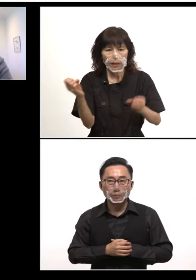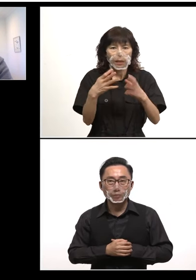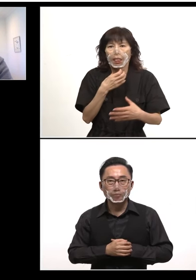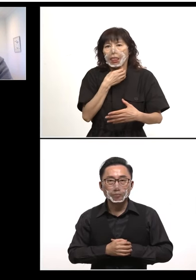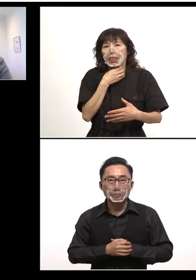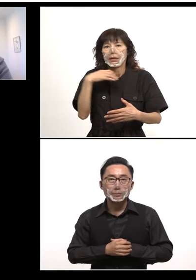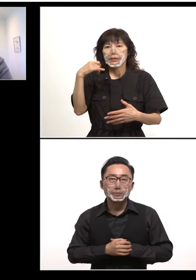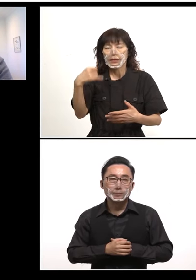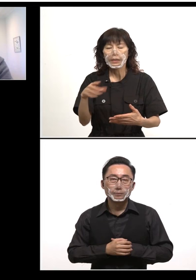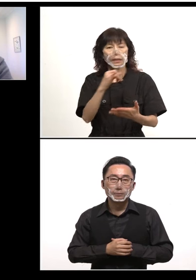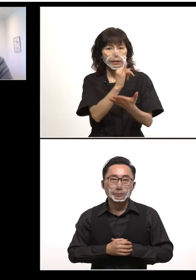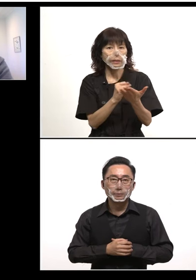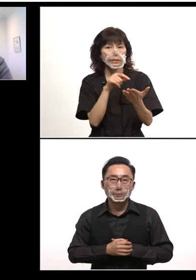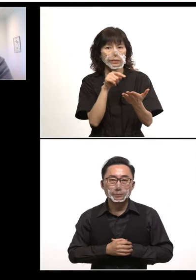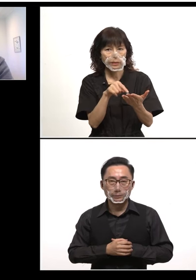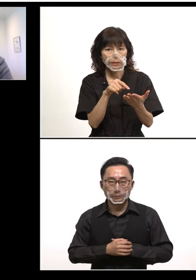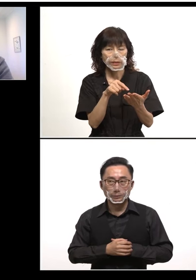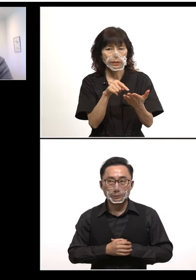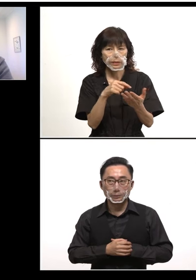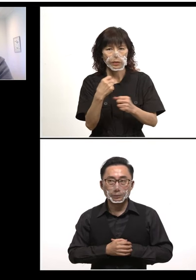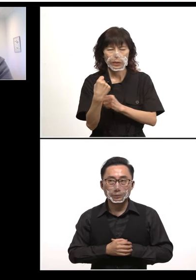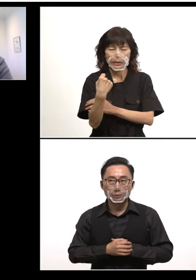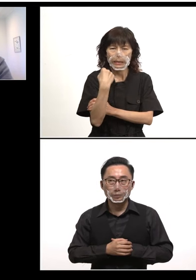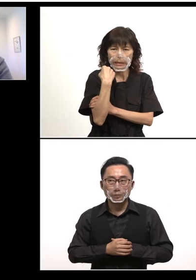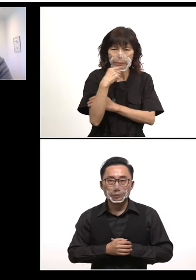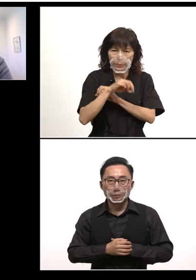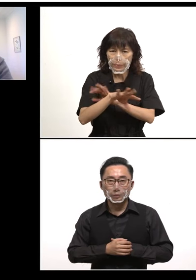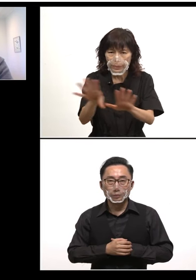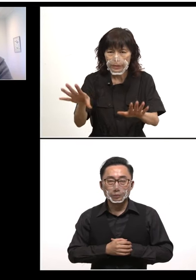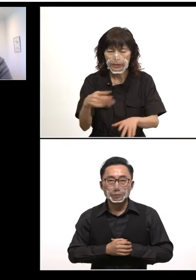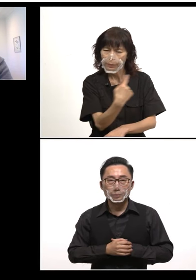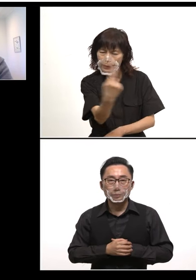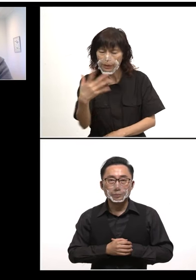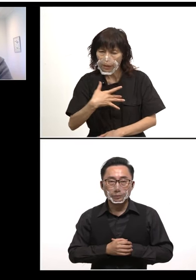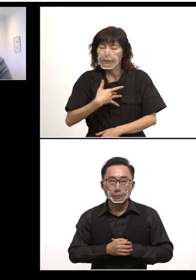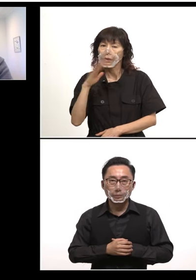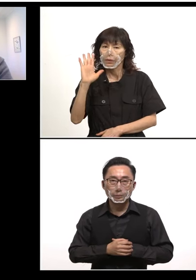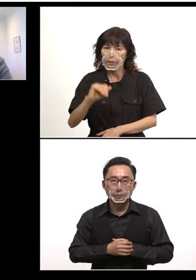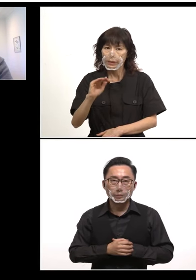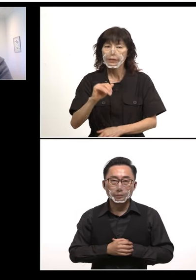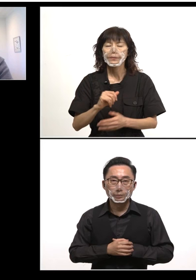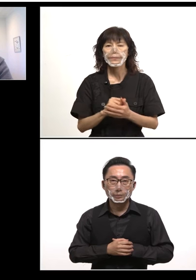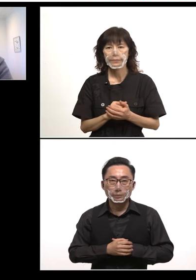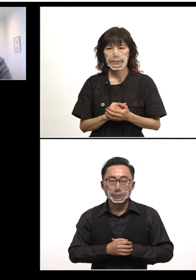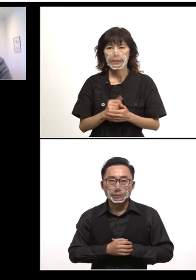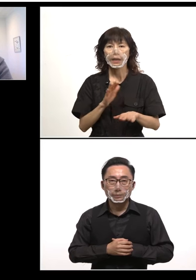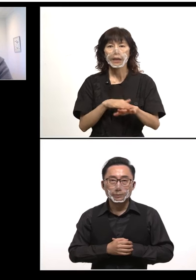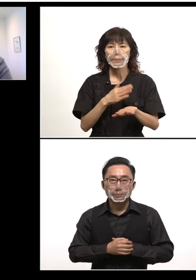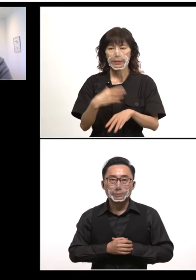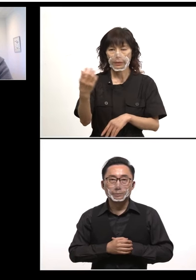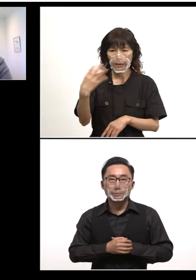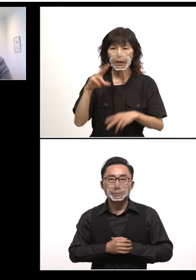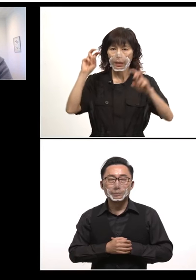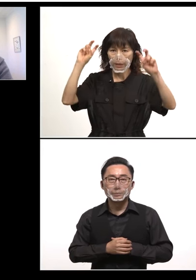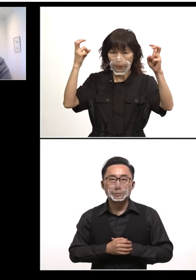到。但係藝術所發出嚟嘅能量，其實係大家都能夠感受得到嘅。咁所以即係頭先講話，即係呢個